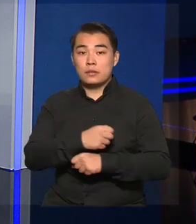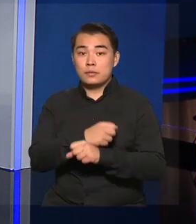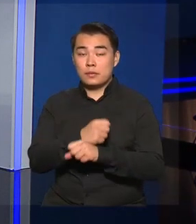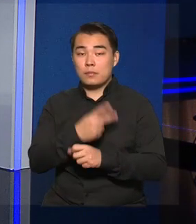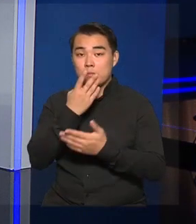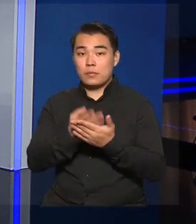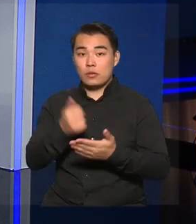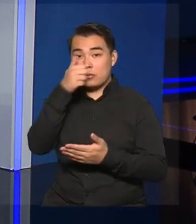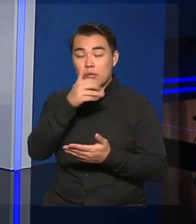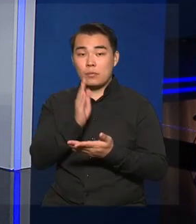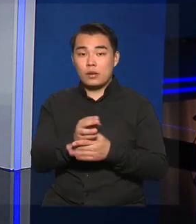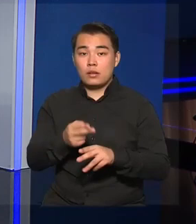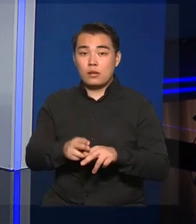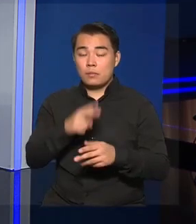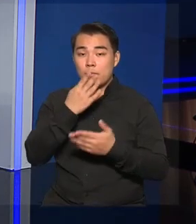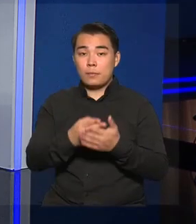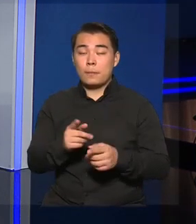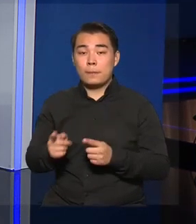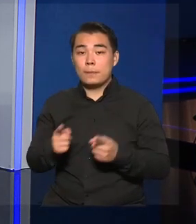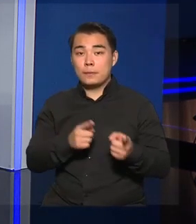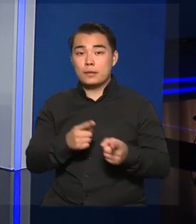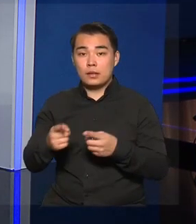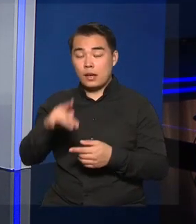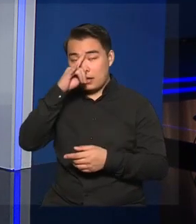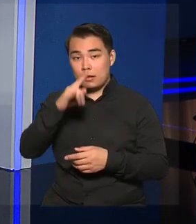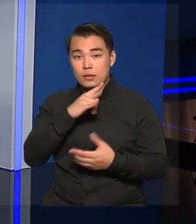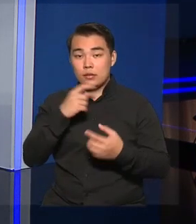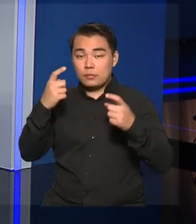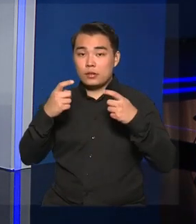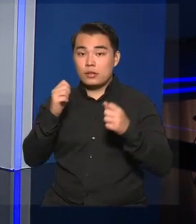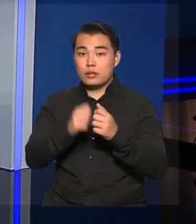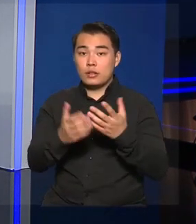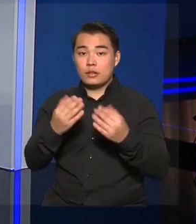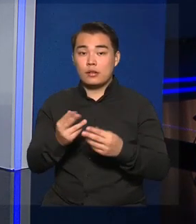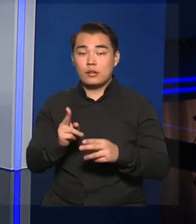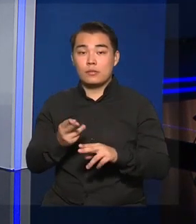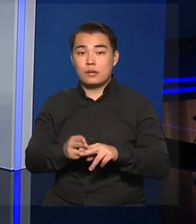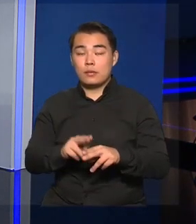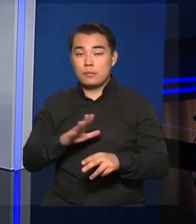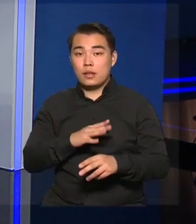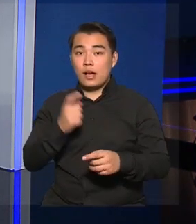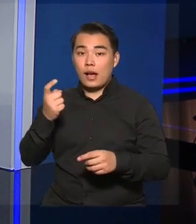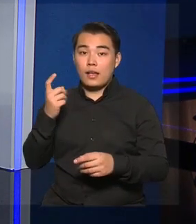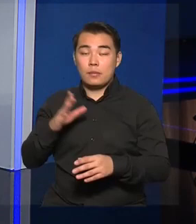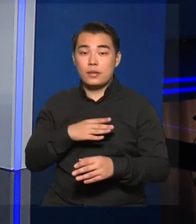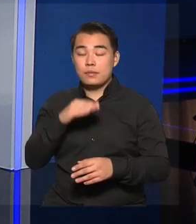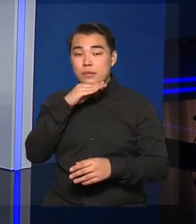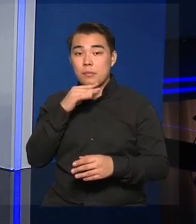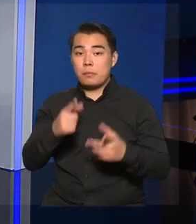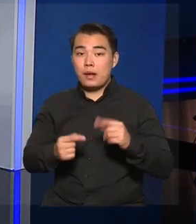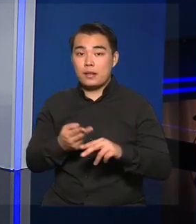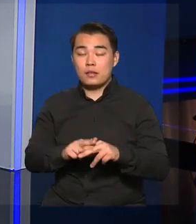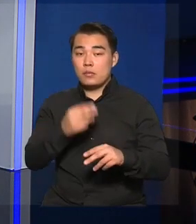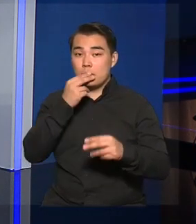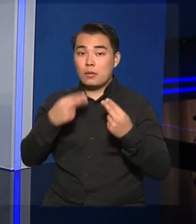жалында, түйенің қомында жүрген көшпелі қазақ маңғаз малды ежелден күнделікті тұрмысқа пайдаланған. Етімен сүті құнарлы